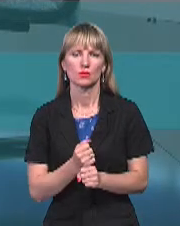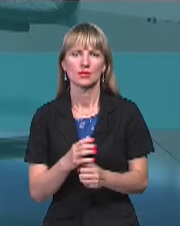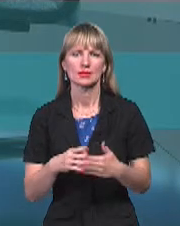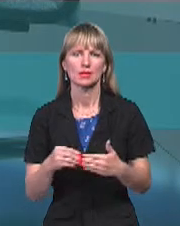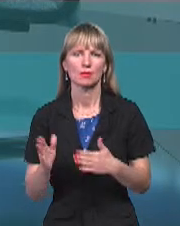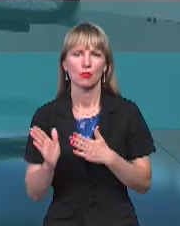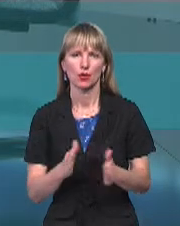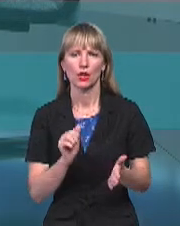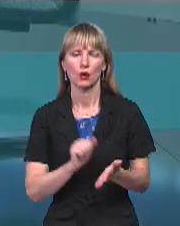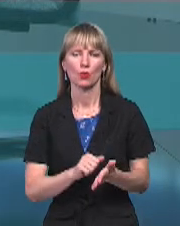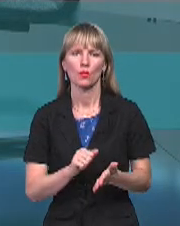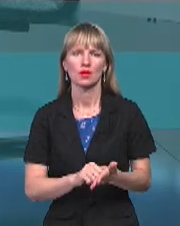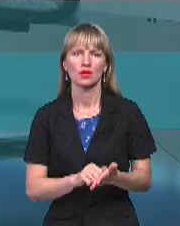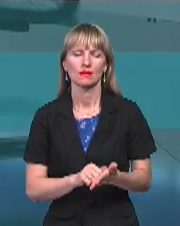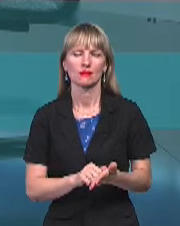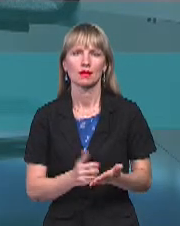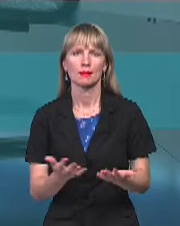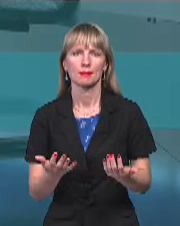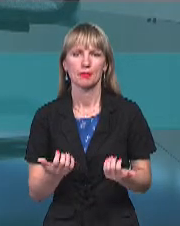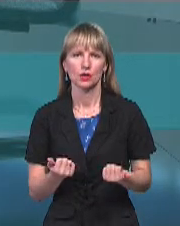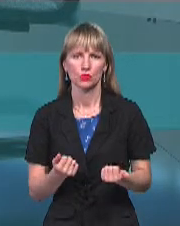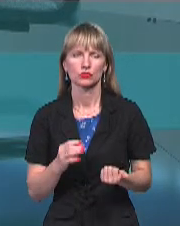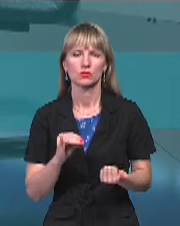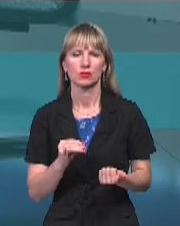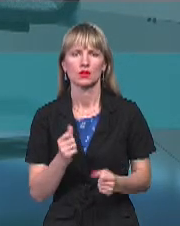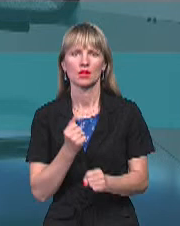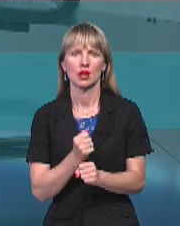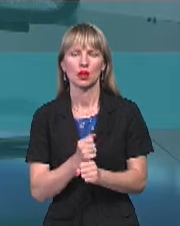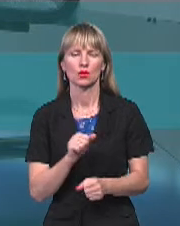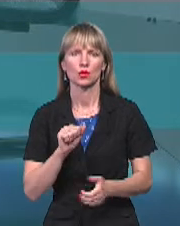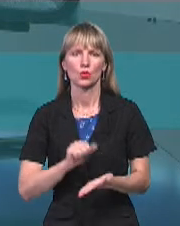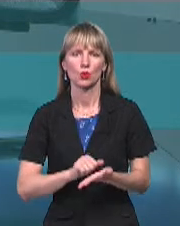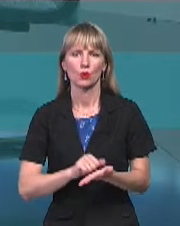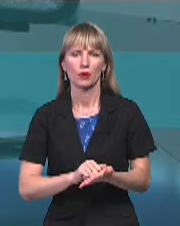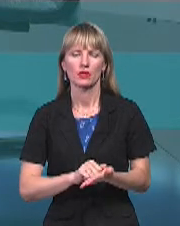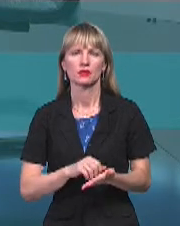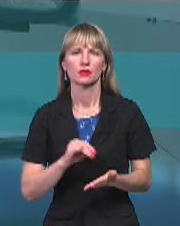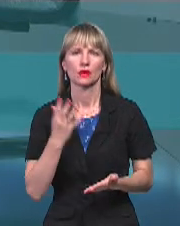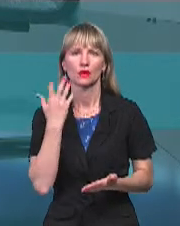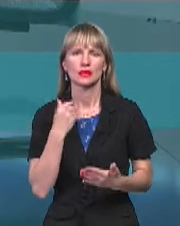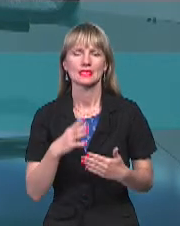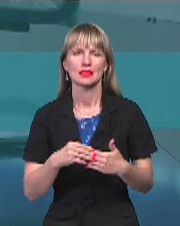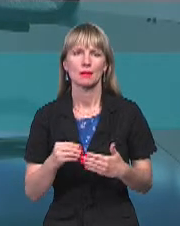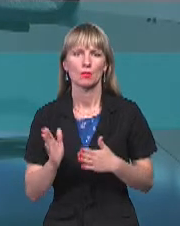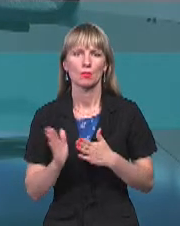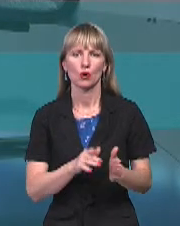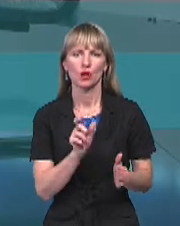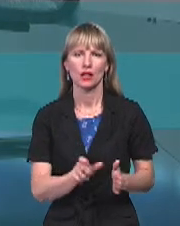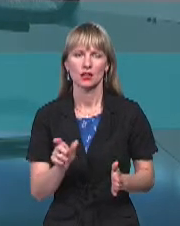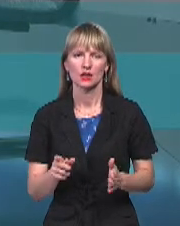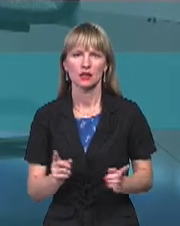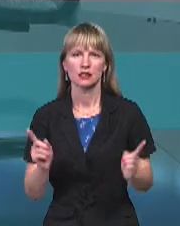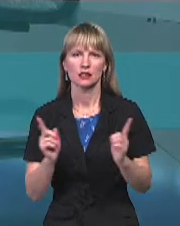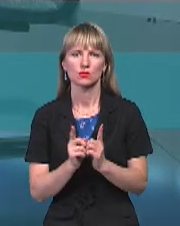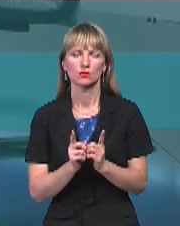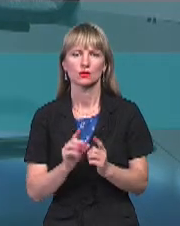землевпорядних документів беруться і розробляють документи. І коли землевпорядники